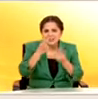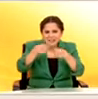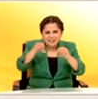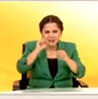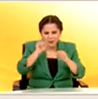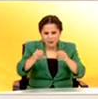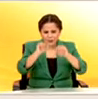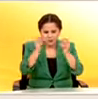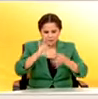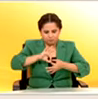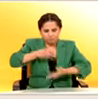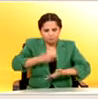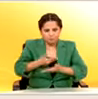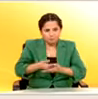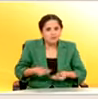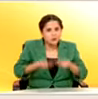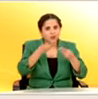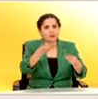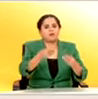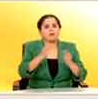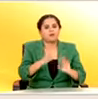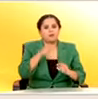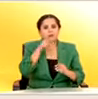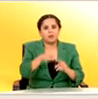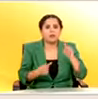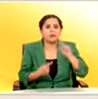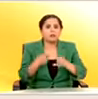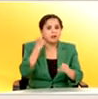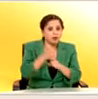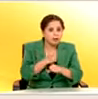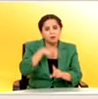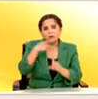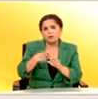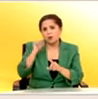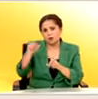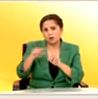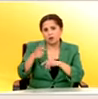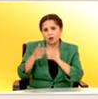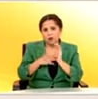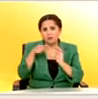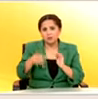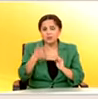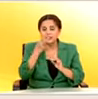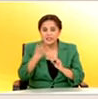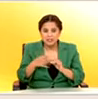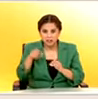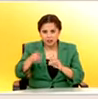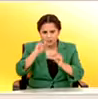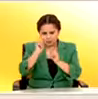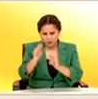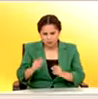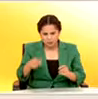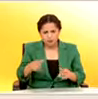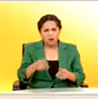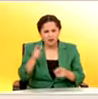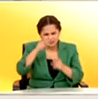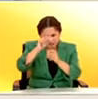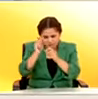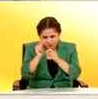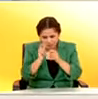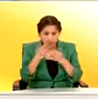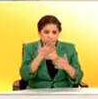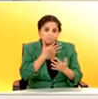प्रतिकृति भेंट की गई। इसमें तेलंगाना और करीमनगर की प्रसिद्ध सिल्वर क्राफ्ट की बारीकी का पता चलता